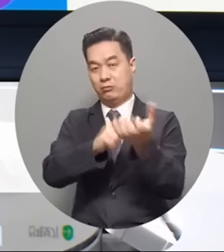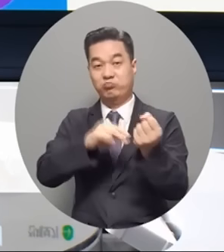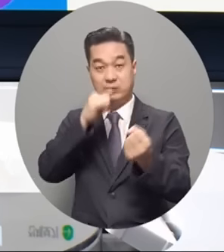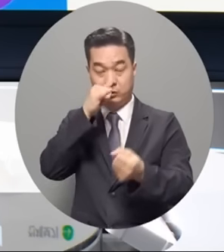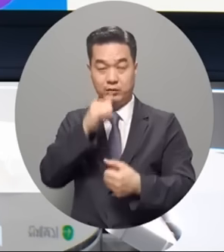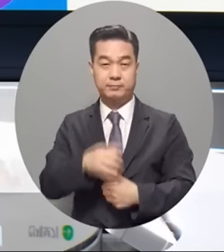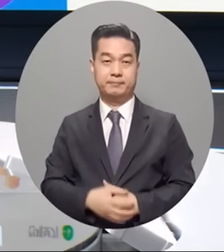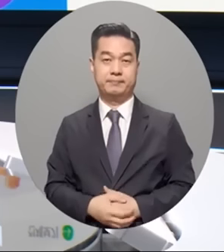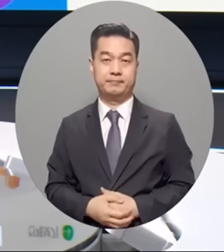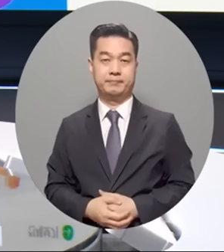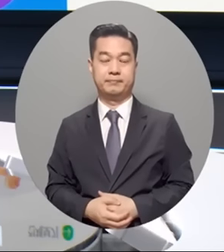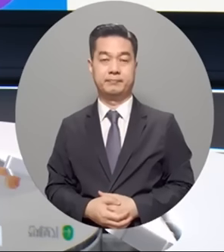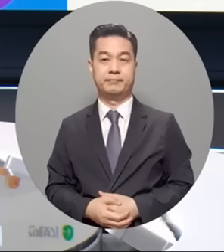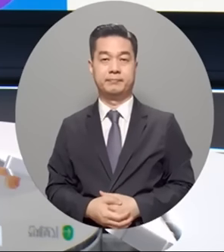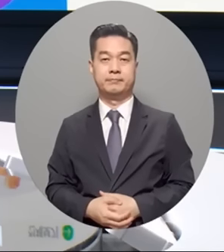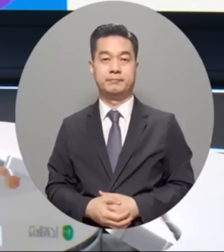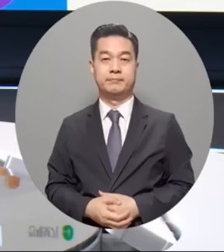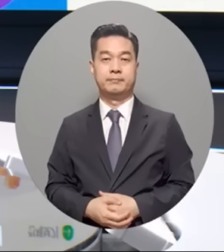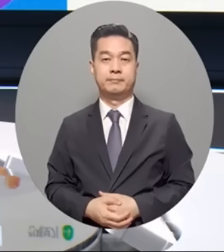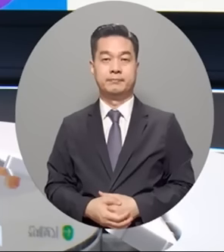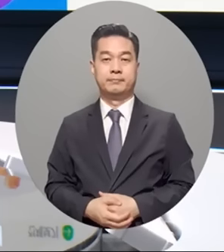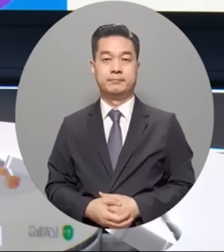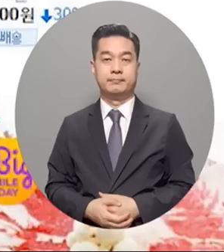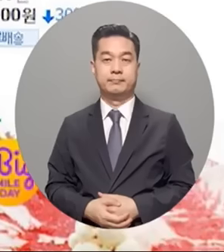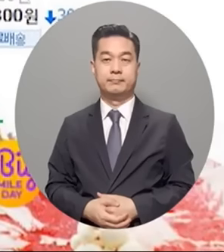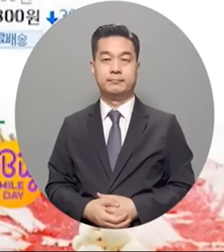합니다. 임현주 기자가 보도합니다.